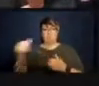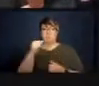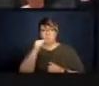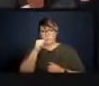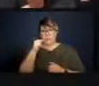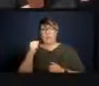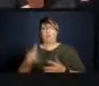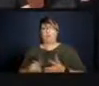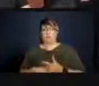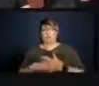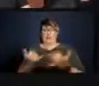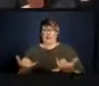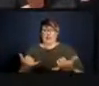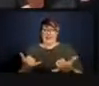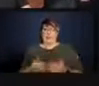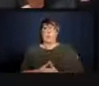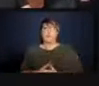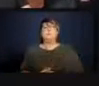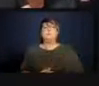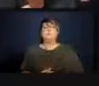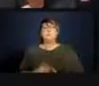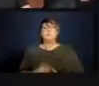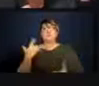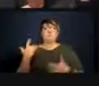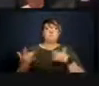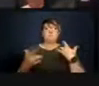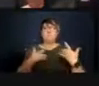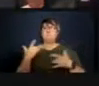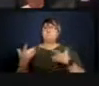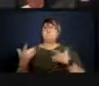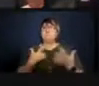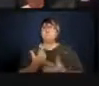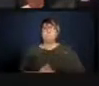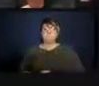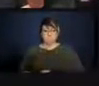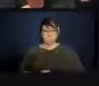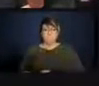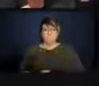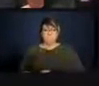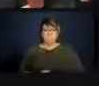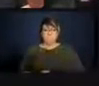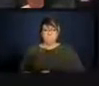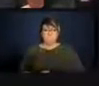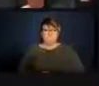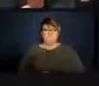Na ni lazima tuhakikishe ya kuwa tumejenga daraja inayo